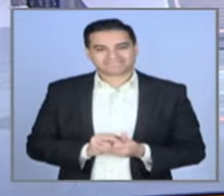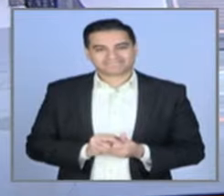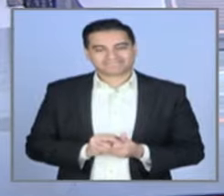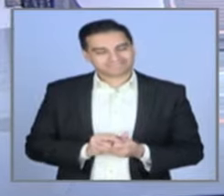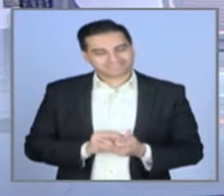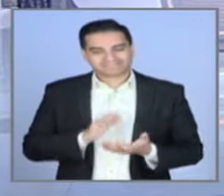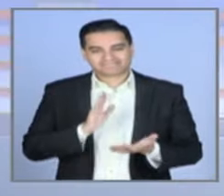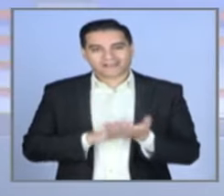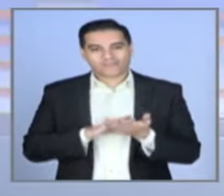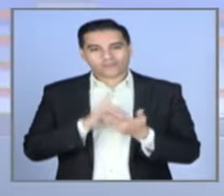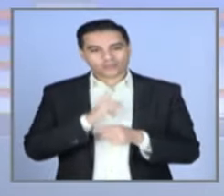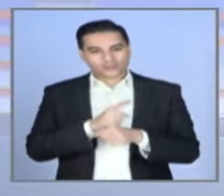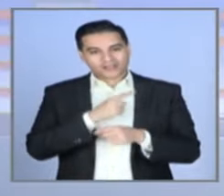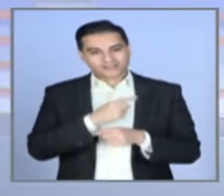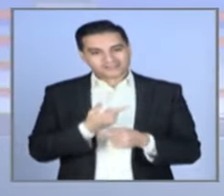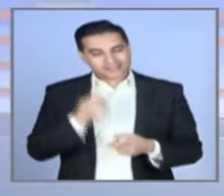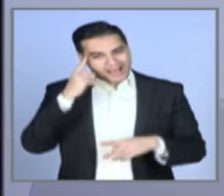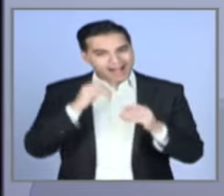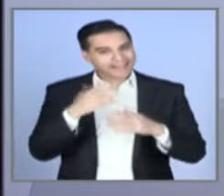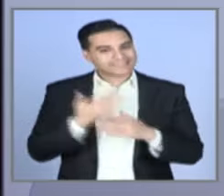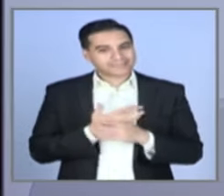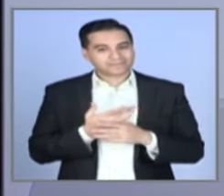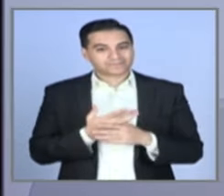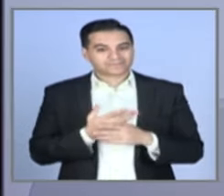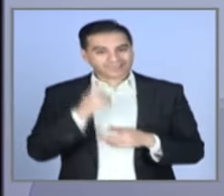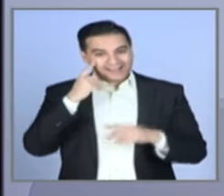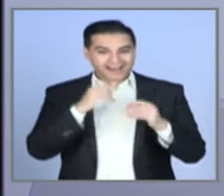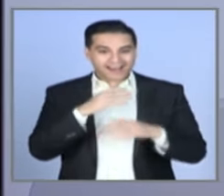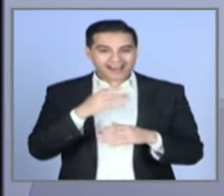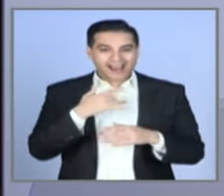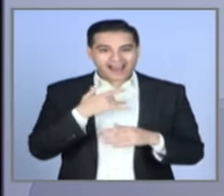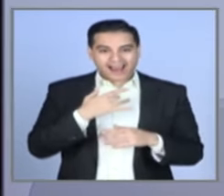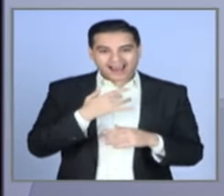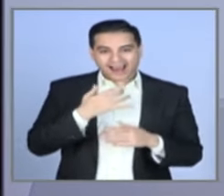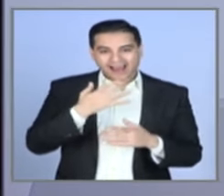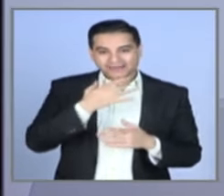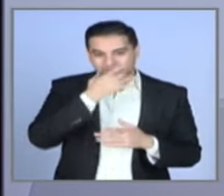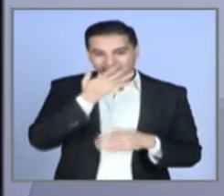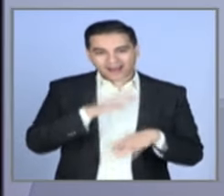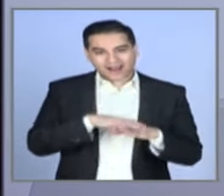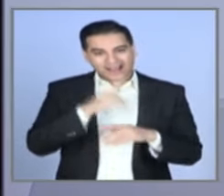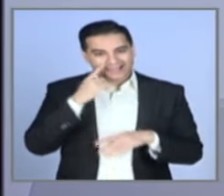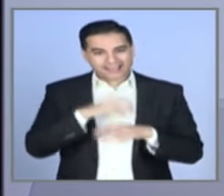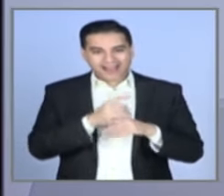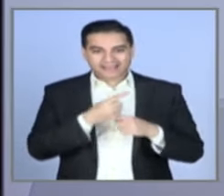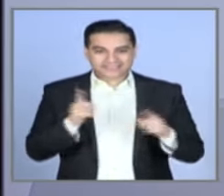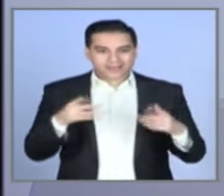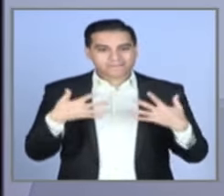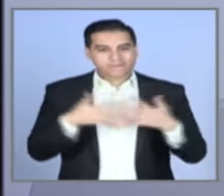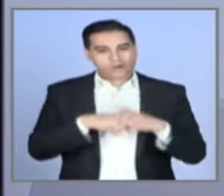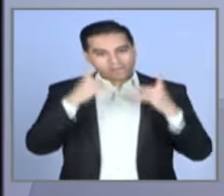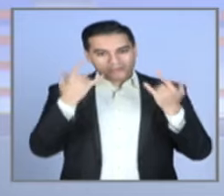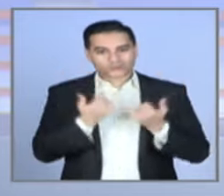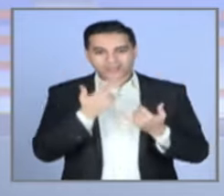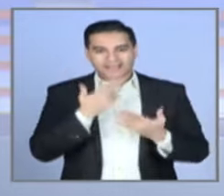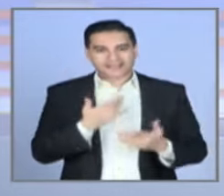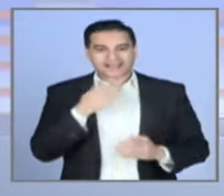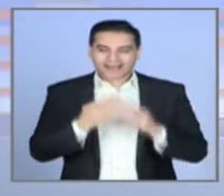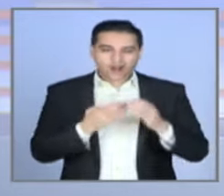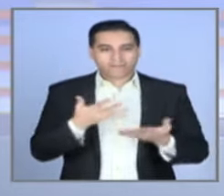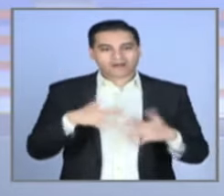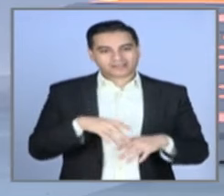برافو عليك. طيب يبقى قلقانة ليه بقى؟ خايفة أخيب ظن الناس اللي معايا وربنا يسترها.